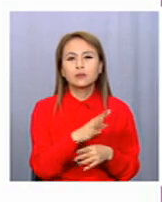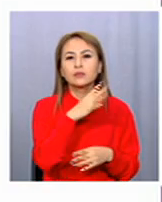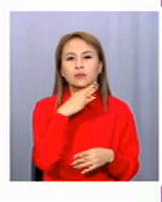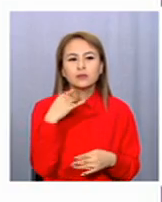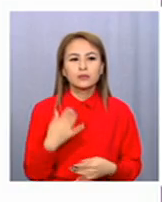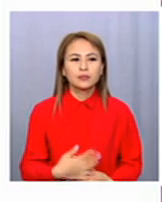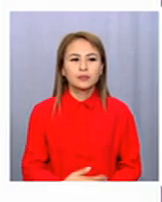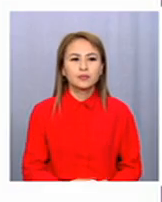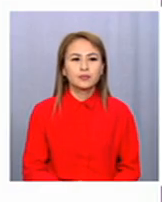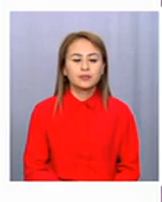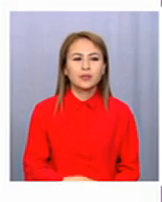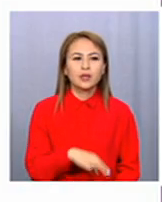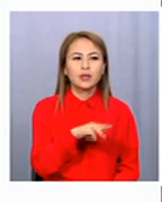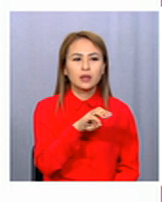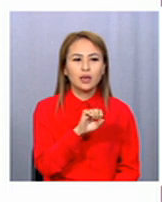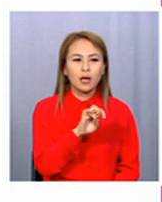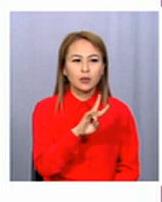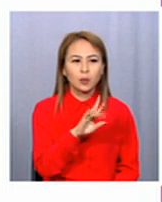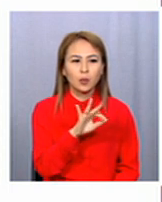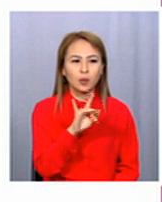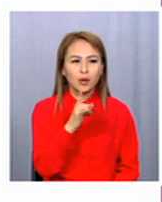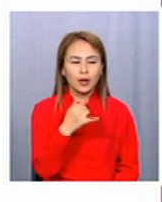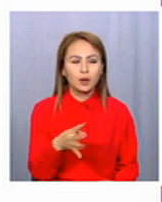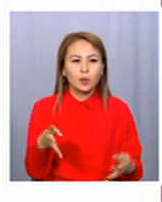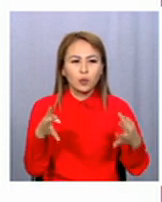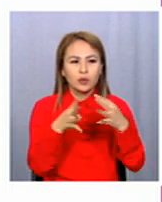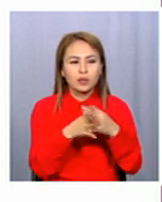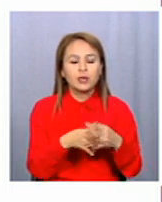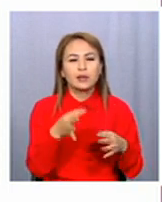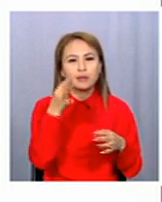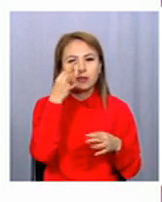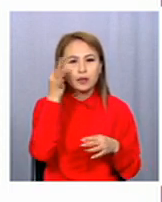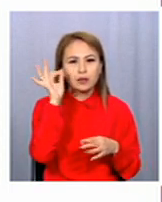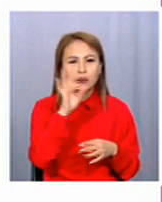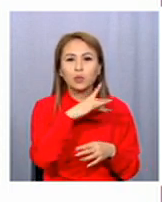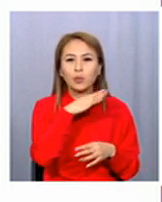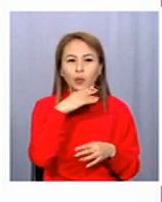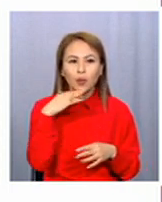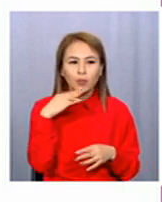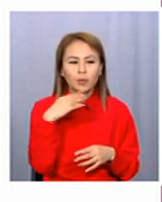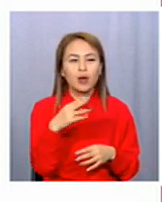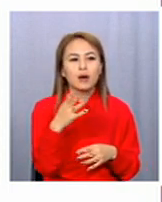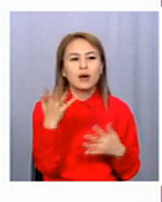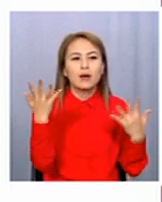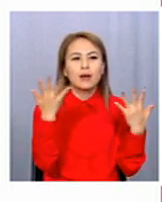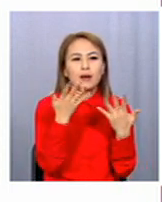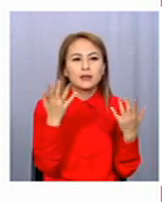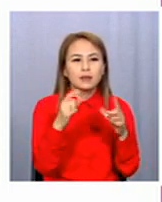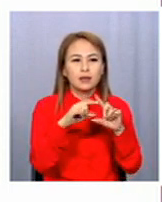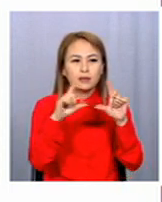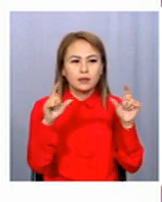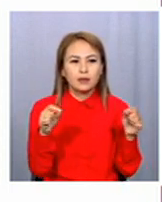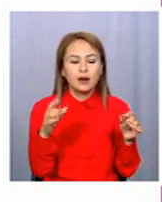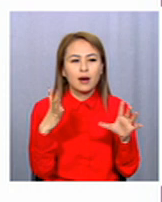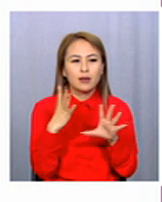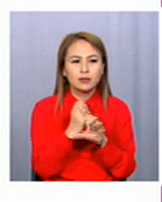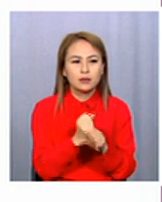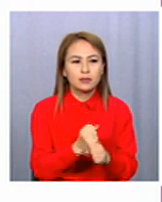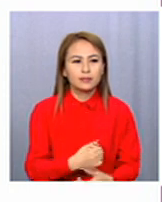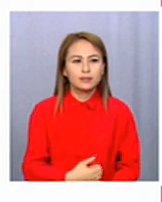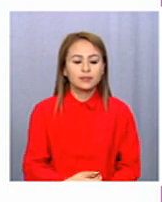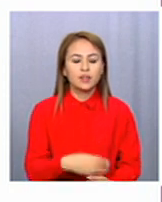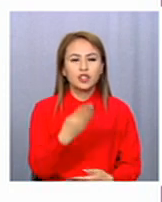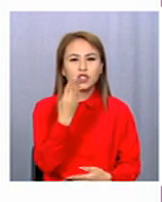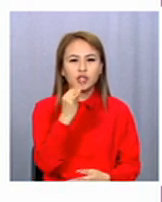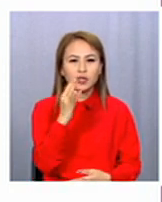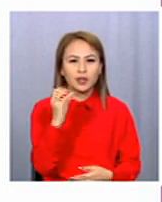айтасыңдар, таң қурай қосылған тәтті нанның саны көп. Қай нанның саны аз? Әрине, шие қосылған